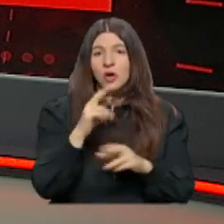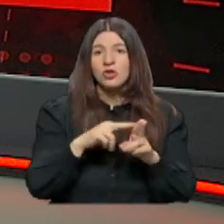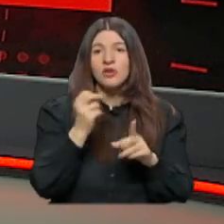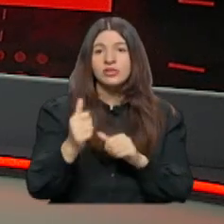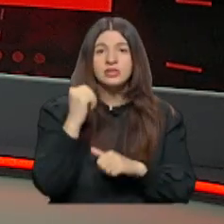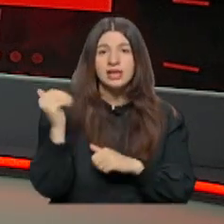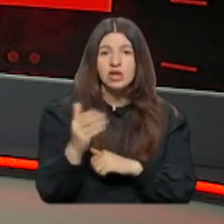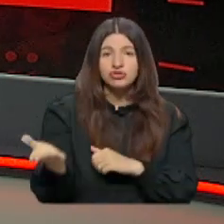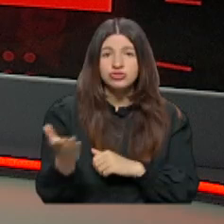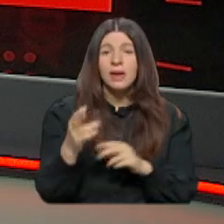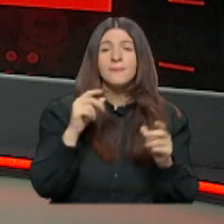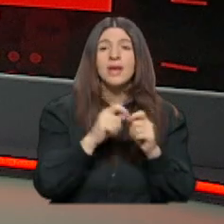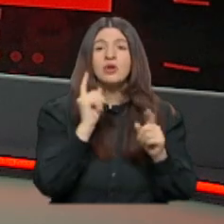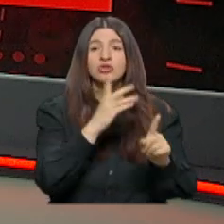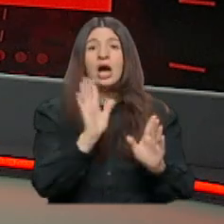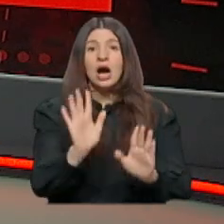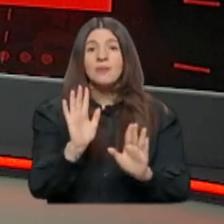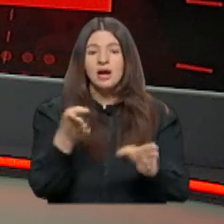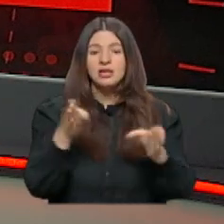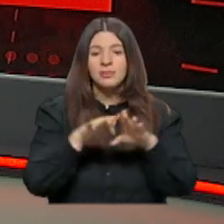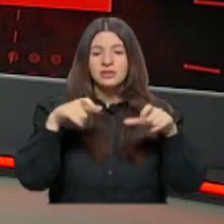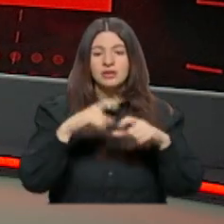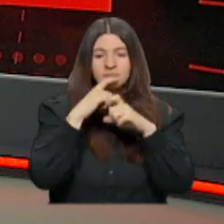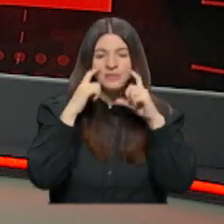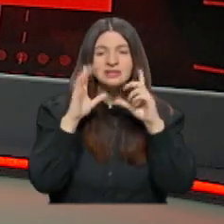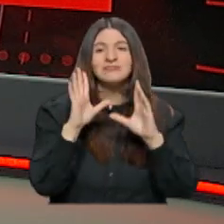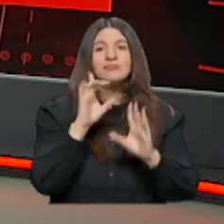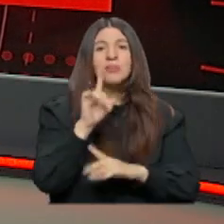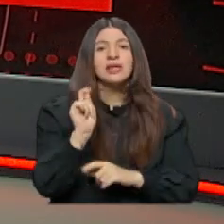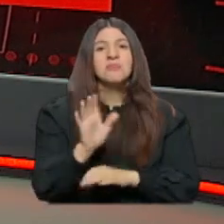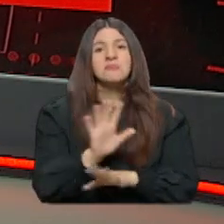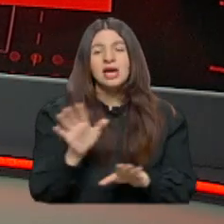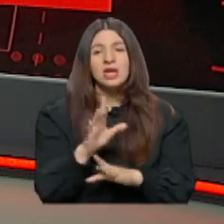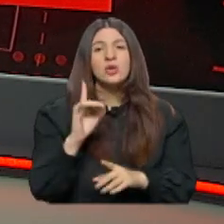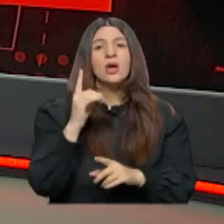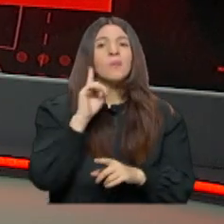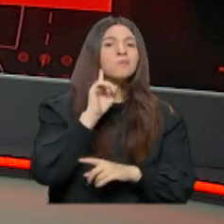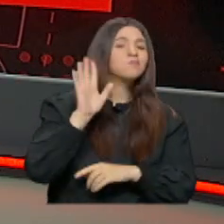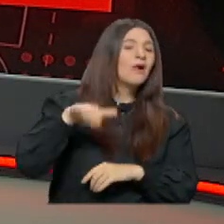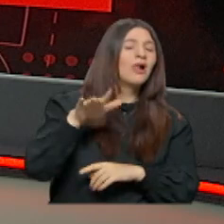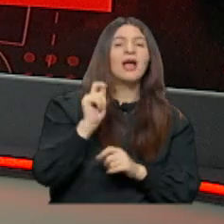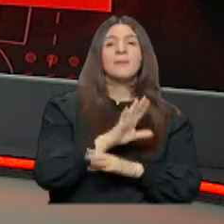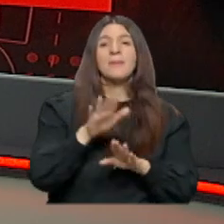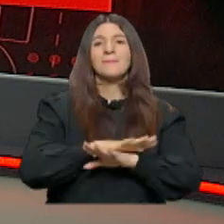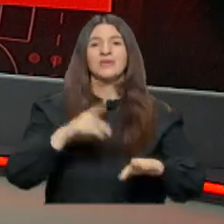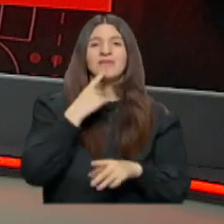Covid-19'un dönüşü. Bengi Hoca, aman kapalı ortamlarda maskenizi ihmal etmeyin, kulak asmayın artık